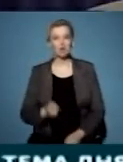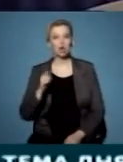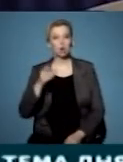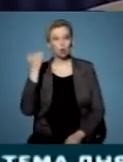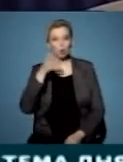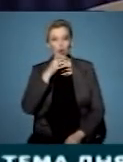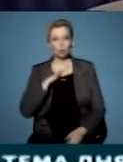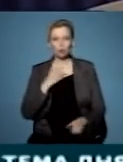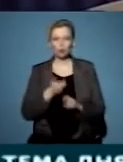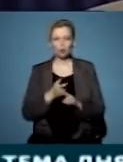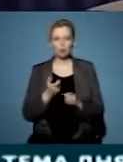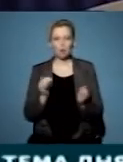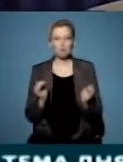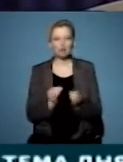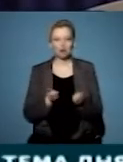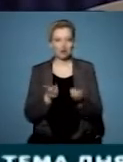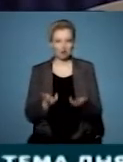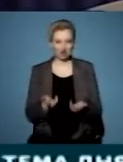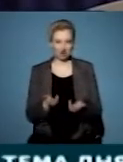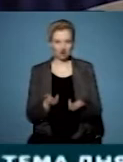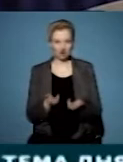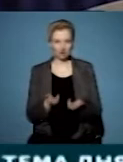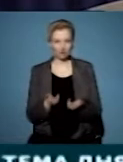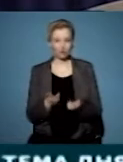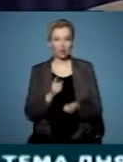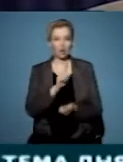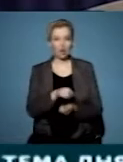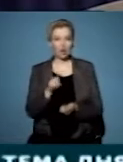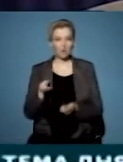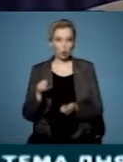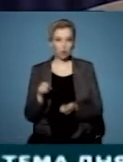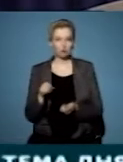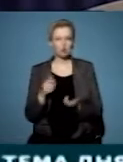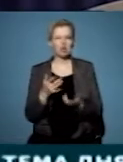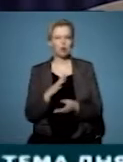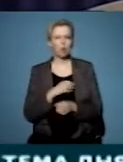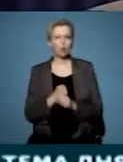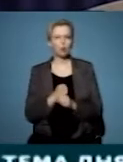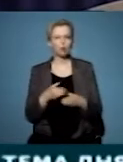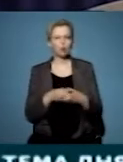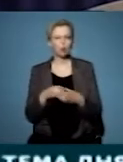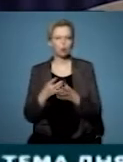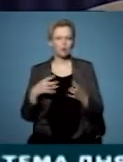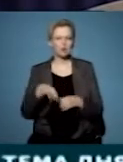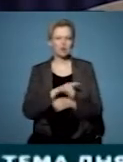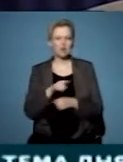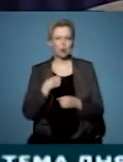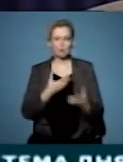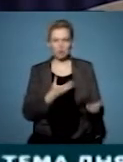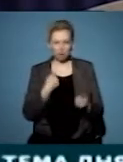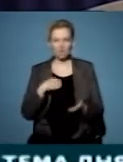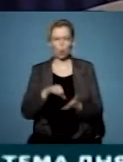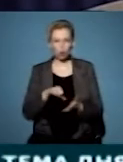дуже маленька кількість. Дуже маленька кількість. Вони, скільки було робочих груп, усіх них я приймала